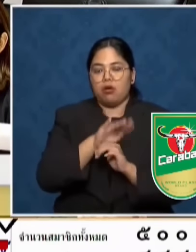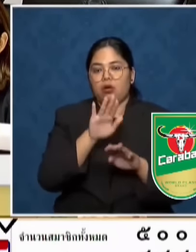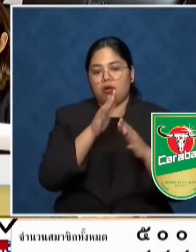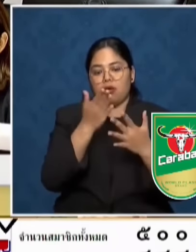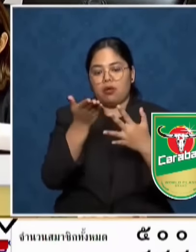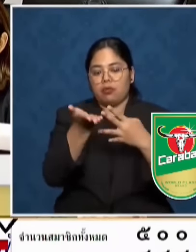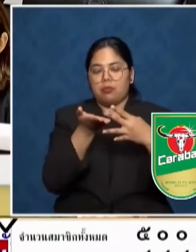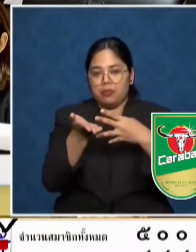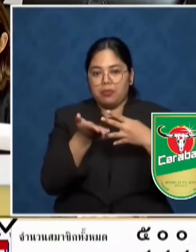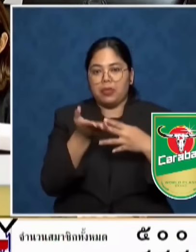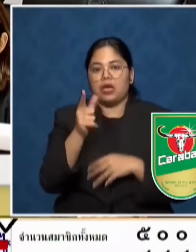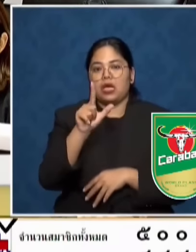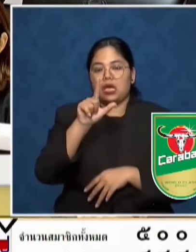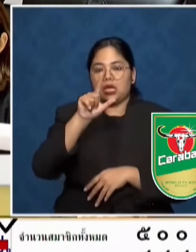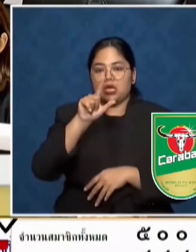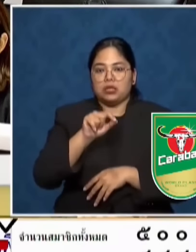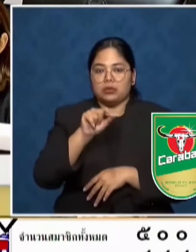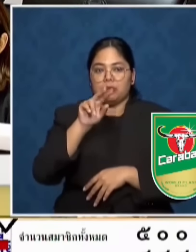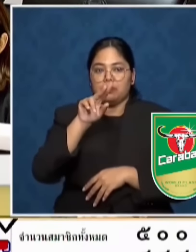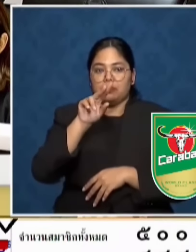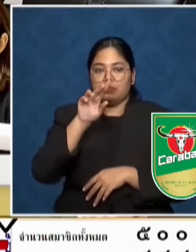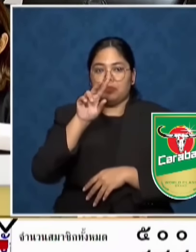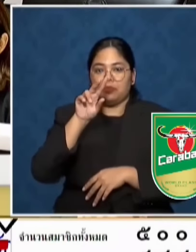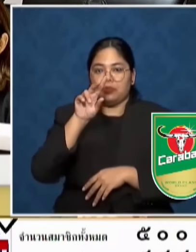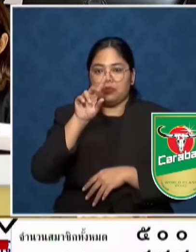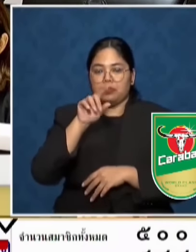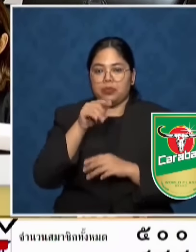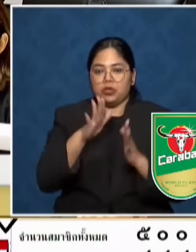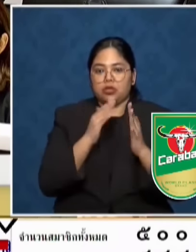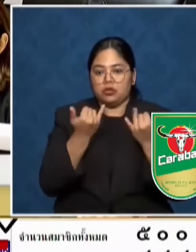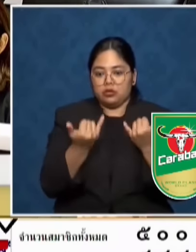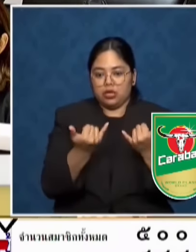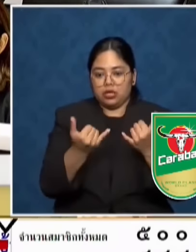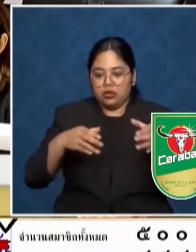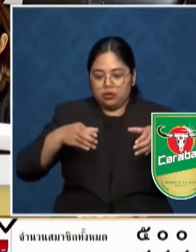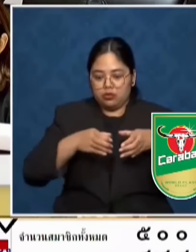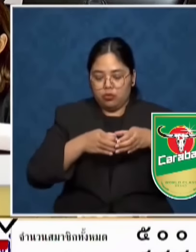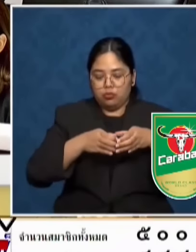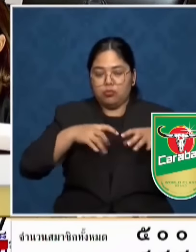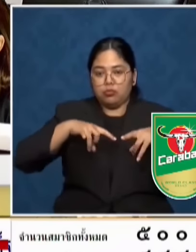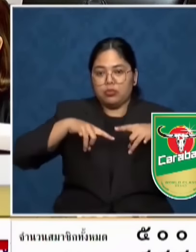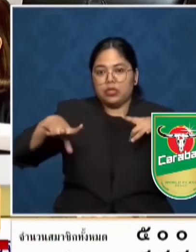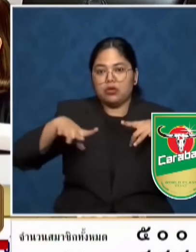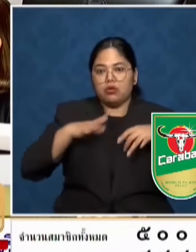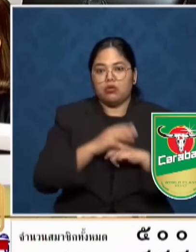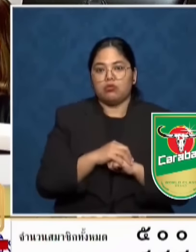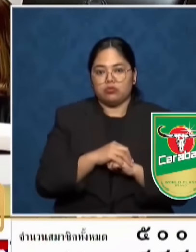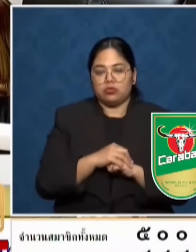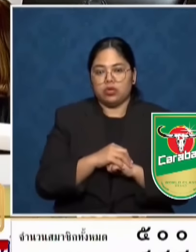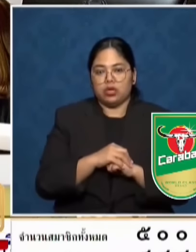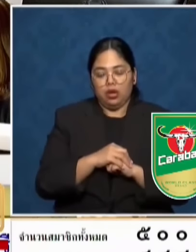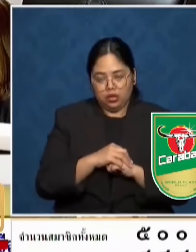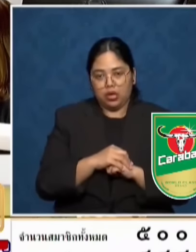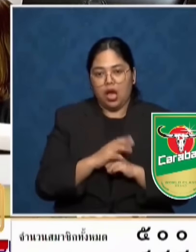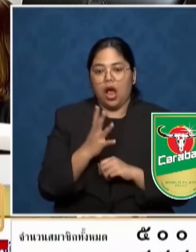มาะสม ครับ ถ้ามีรัฐมนตรีตอบไปเรื่อยๆเนี่ยก็ขอให้มีสลับกันบ้างไม่งั้นวันนี้เนี่ยนู่นน่ะตี2คุณ